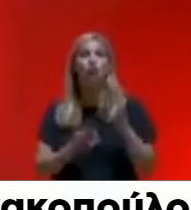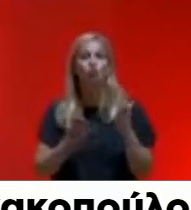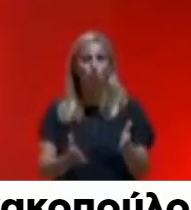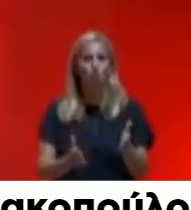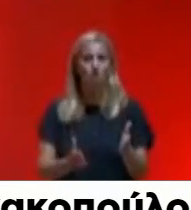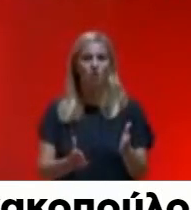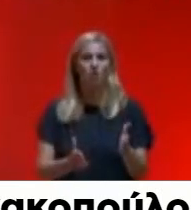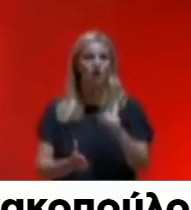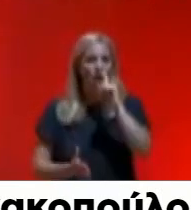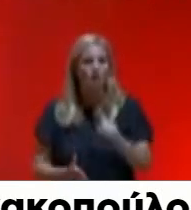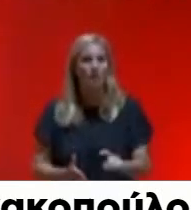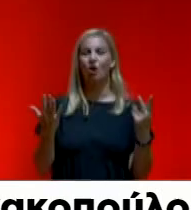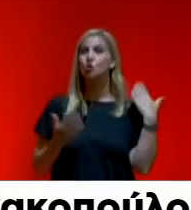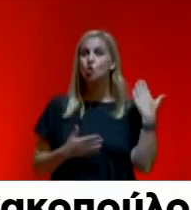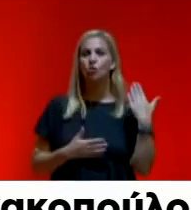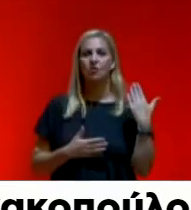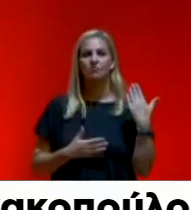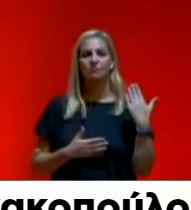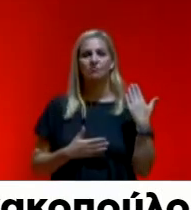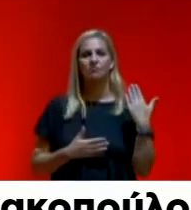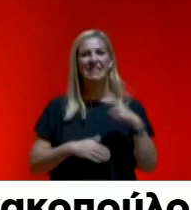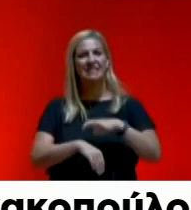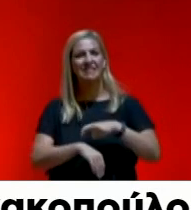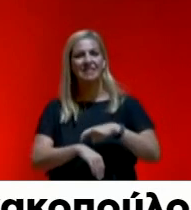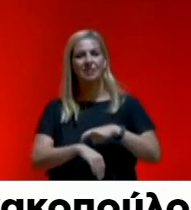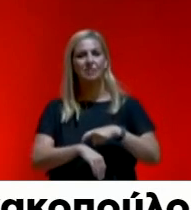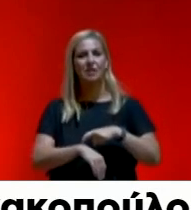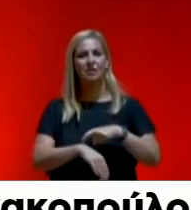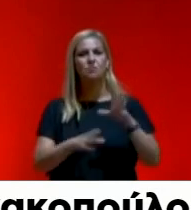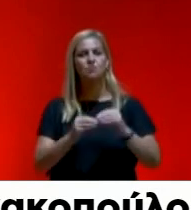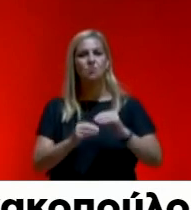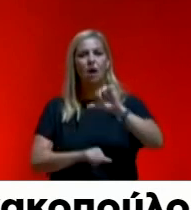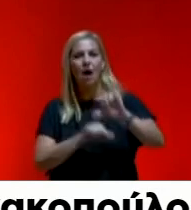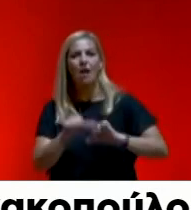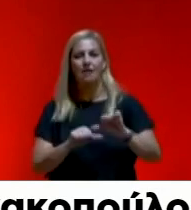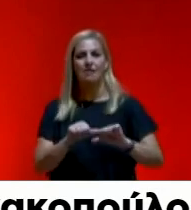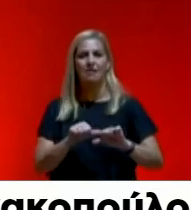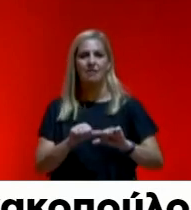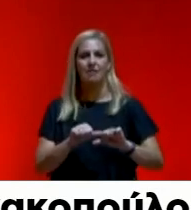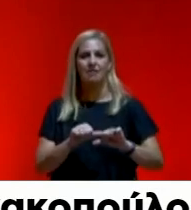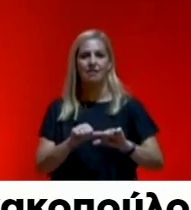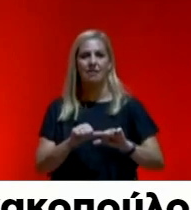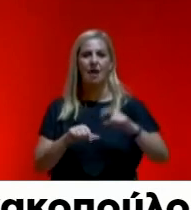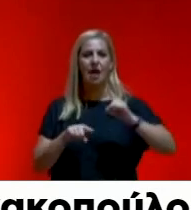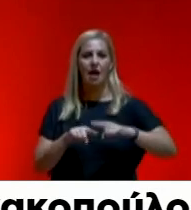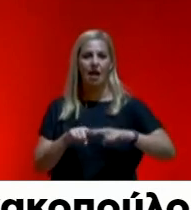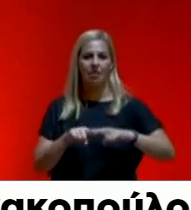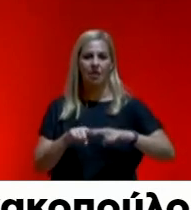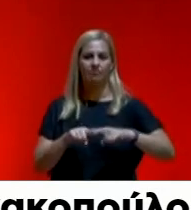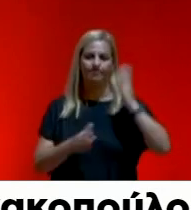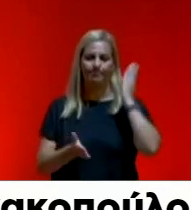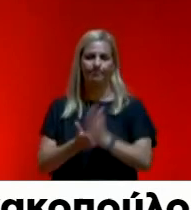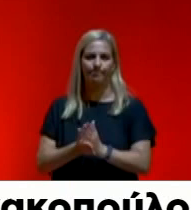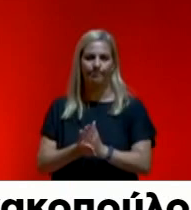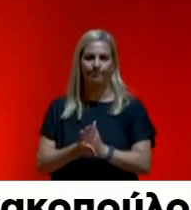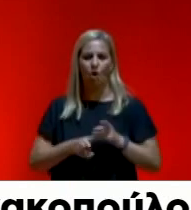πολύ ευχάριστη έκπληξη. Με την έννοια ότι ήταν μια πολύ ζεστή ατμόσφαιρα, υπήρχε συσπήρωση. Στην